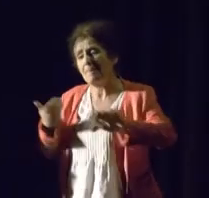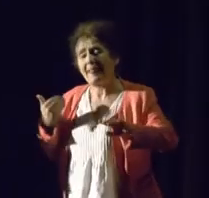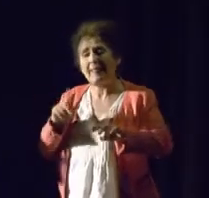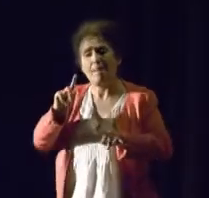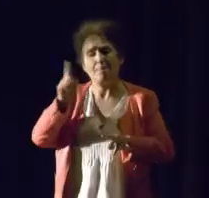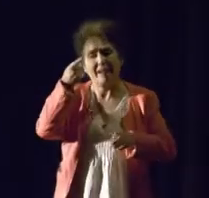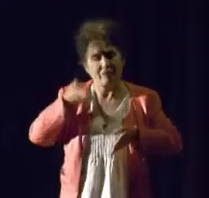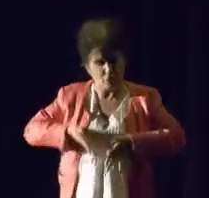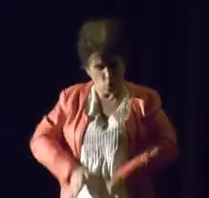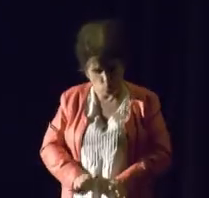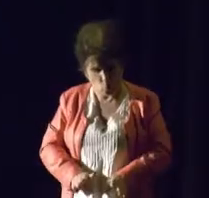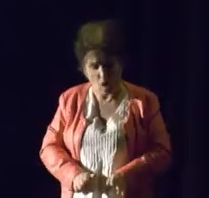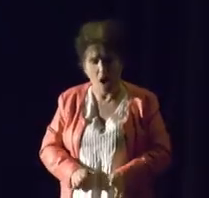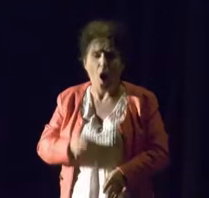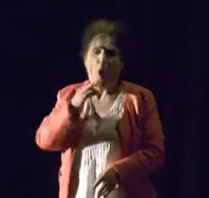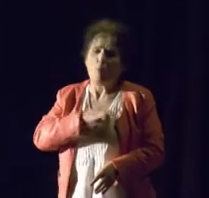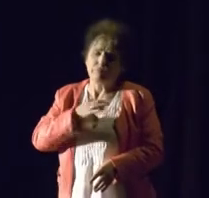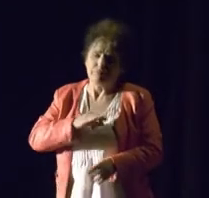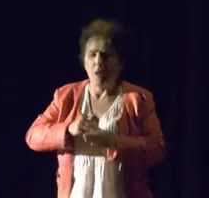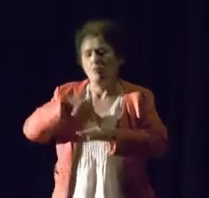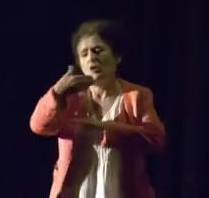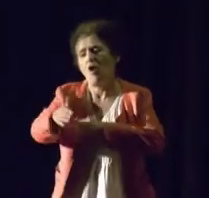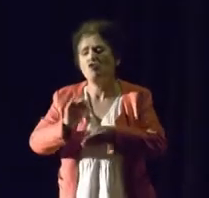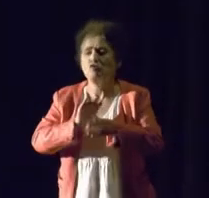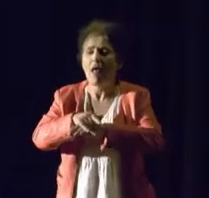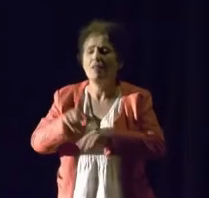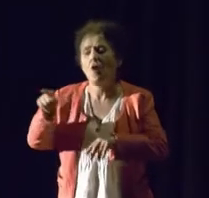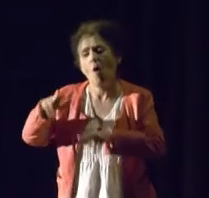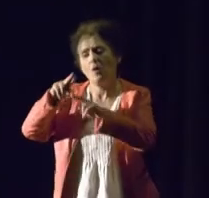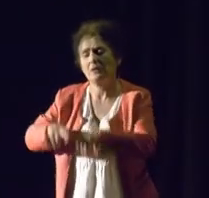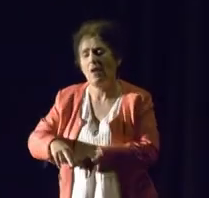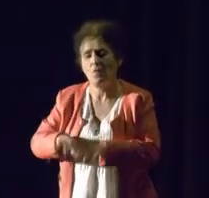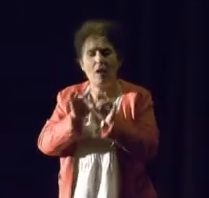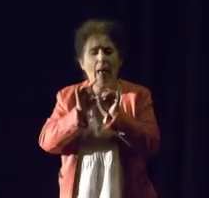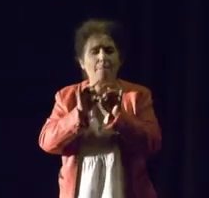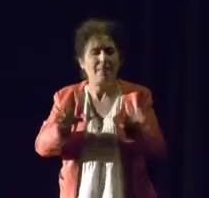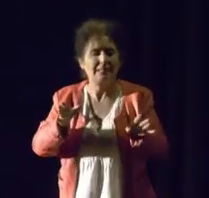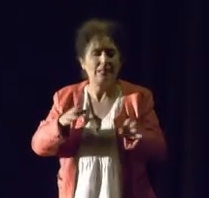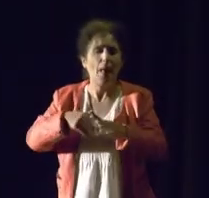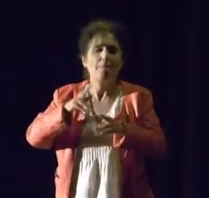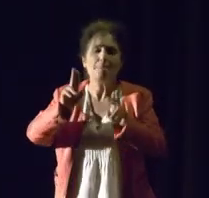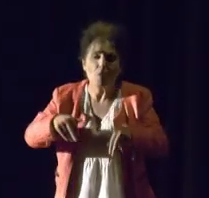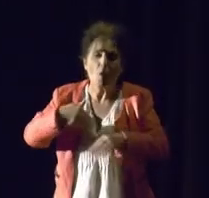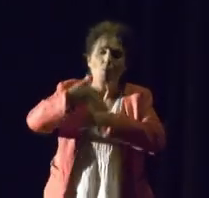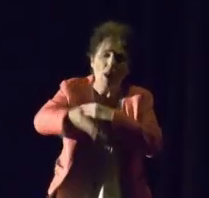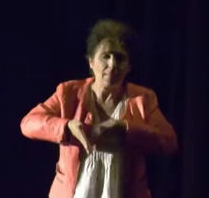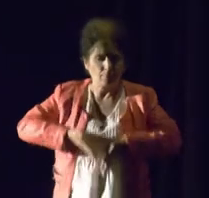првото раѓање, дека се големи шансите тој некој да остане неплоден.